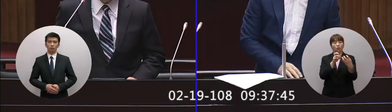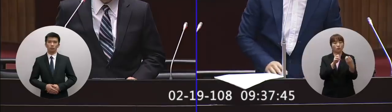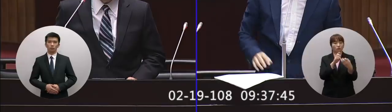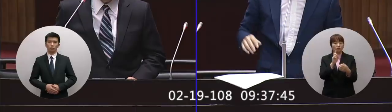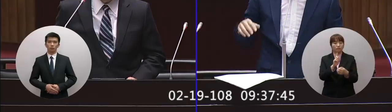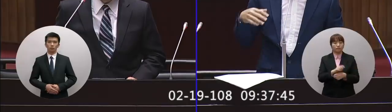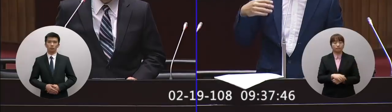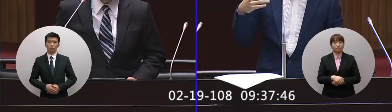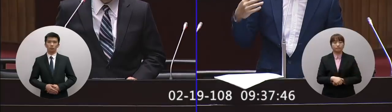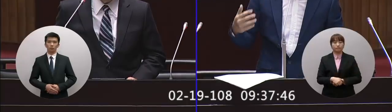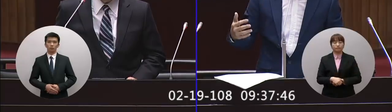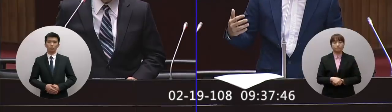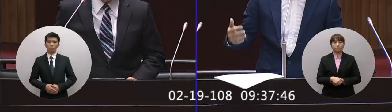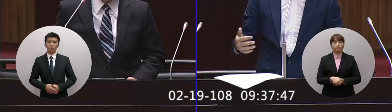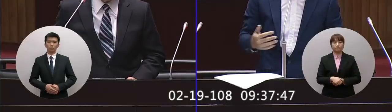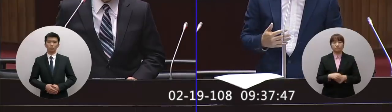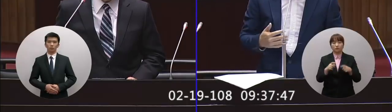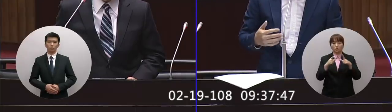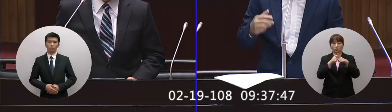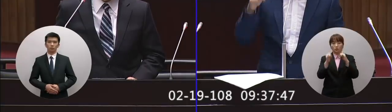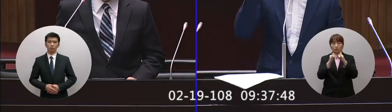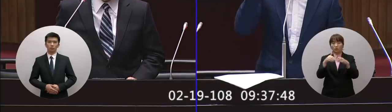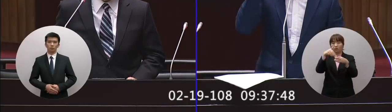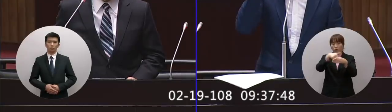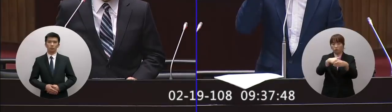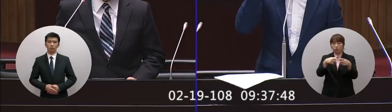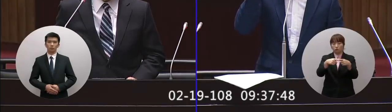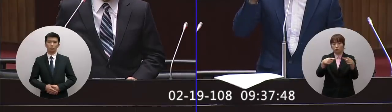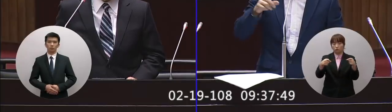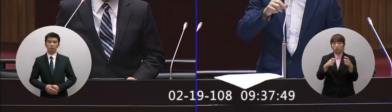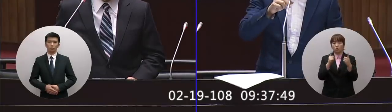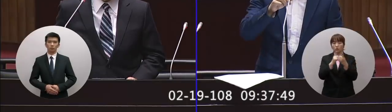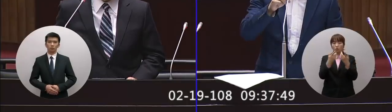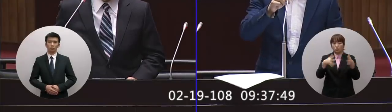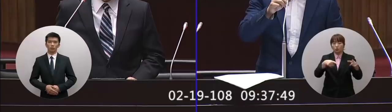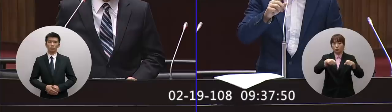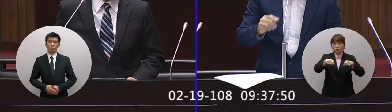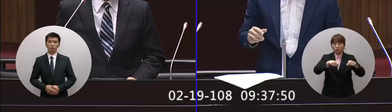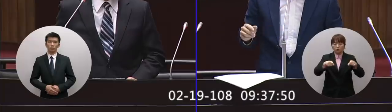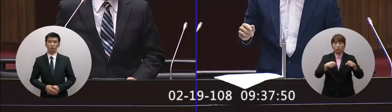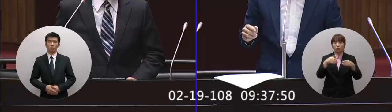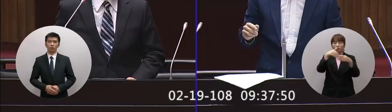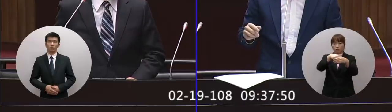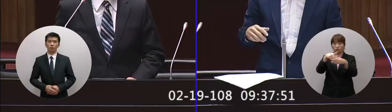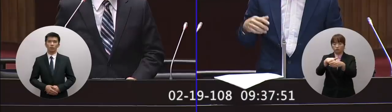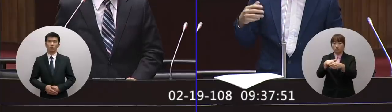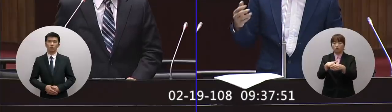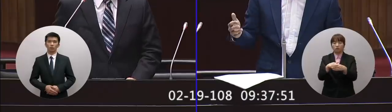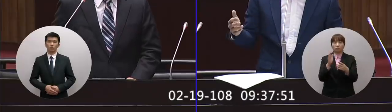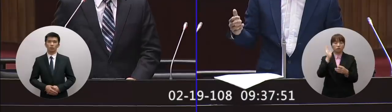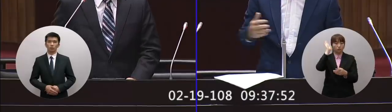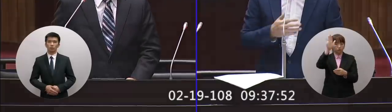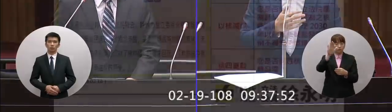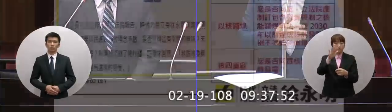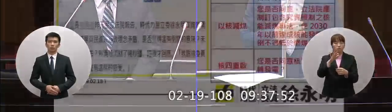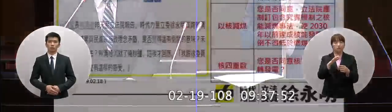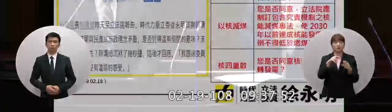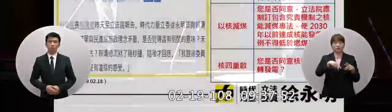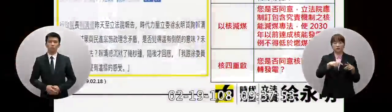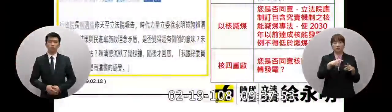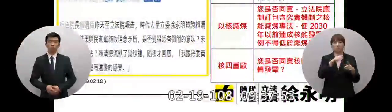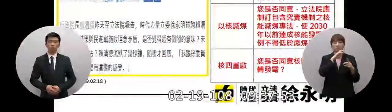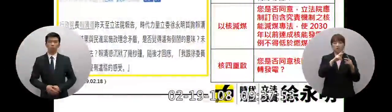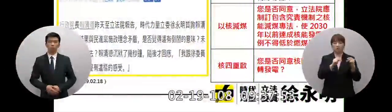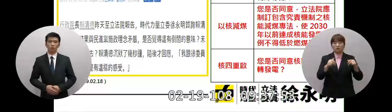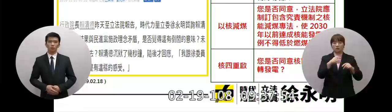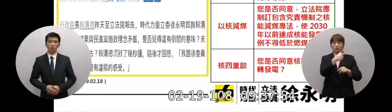是说其实公民投票由于对很多政策议题的这个投票，在未来不只是这次地方